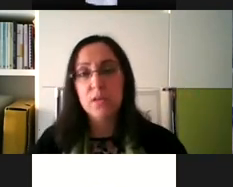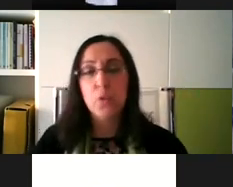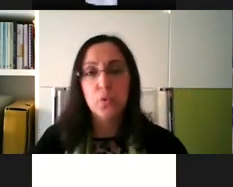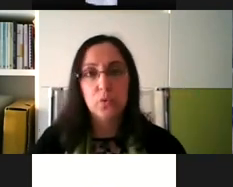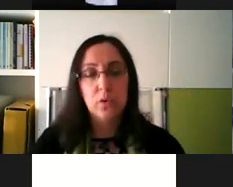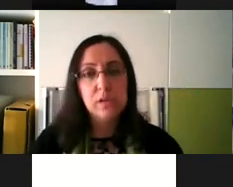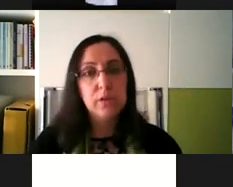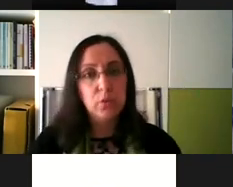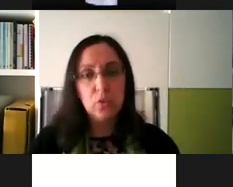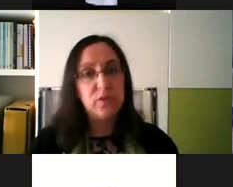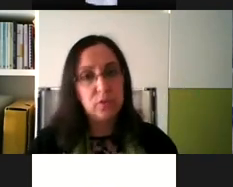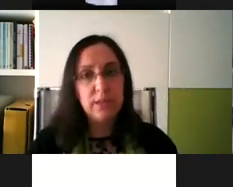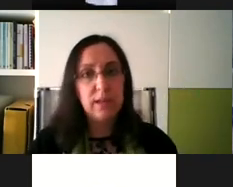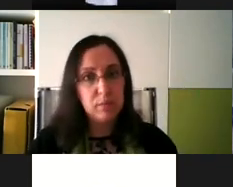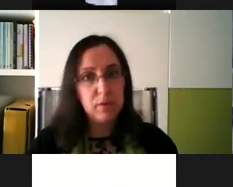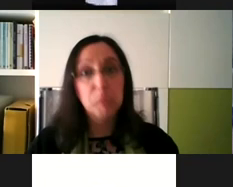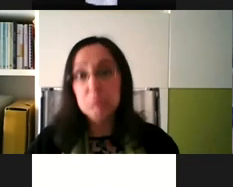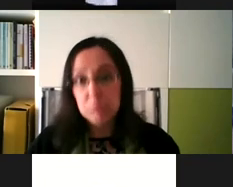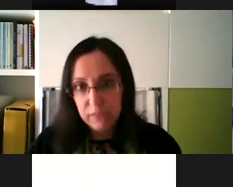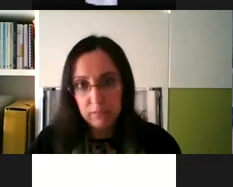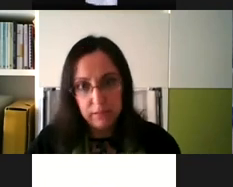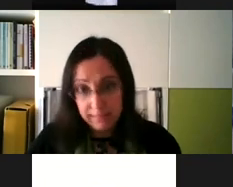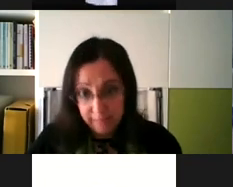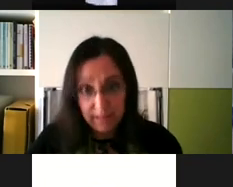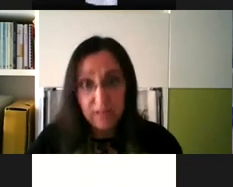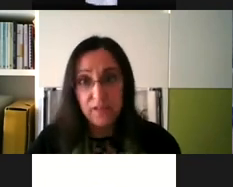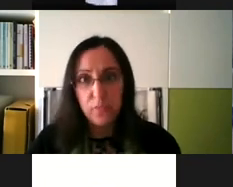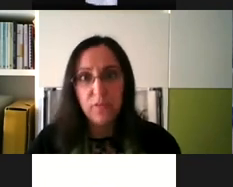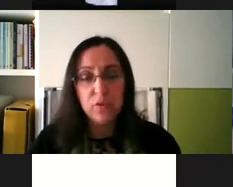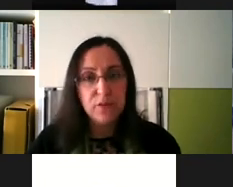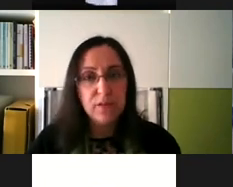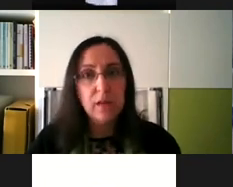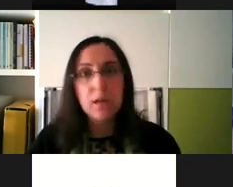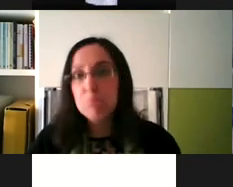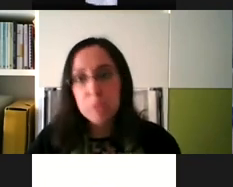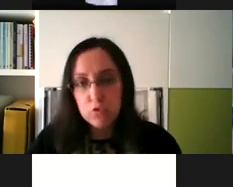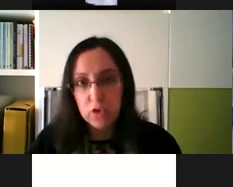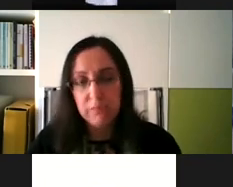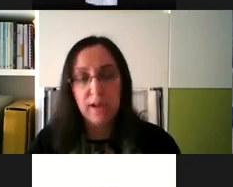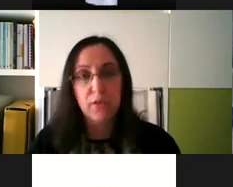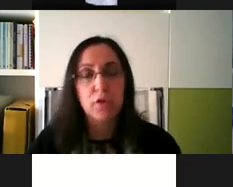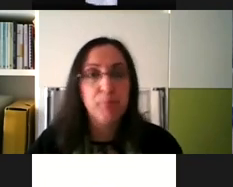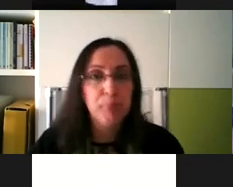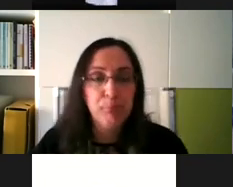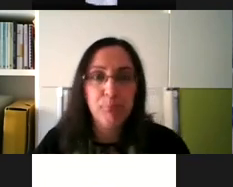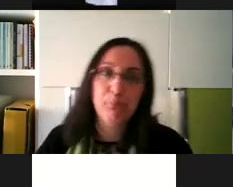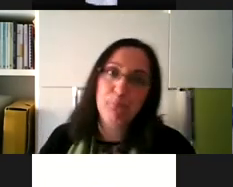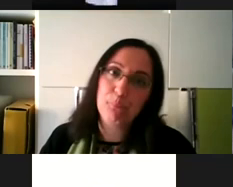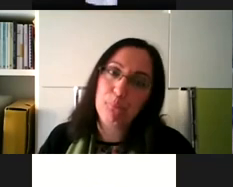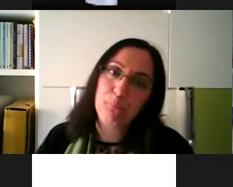cartellino rosso di tutto questo in Italia però dall'analisi che io ho fatto in questi anni non c'è traccia